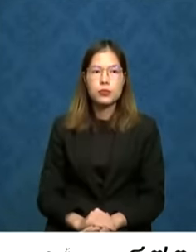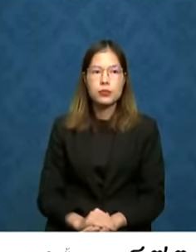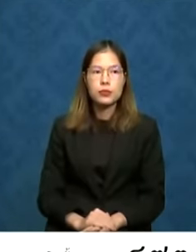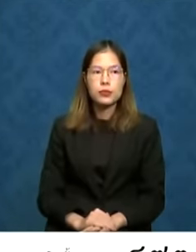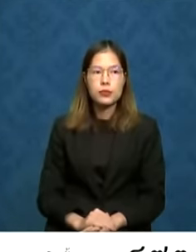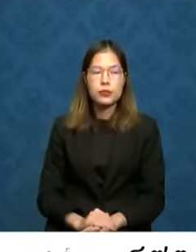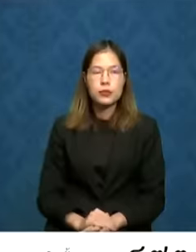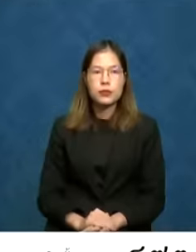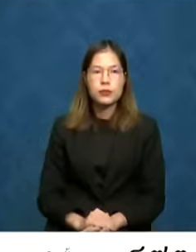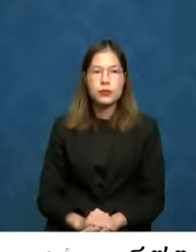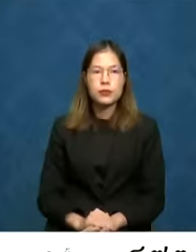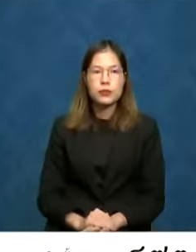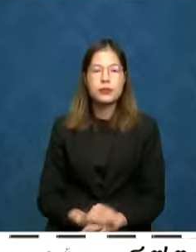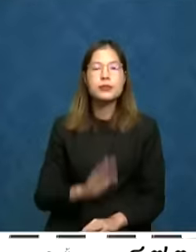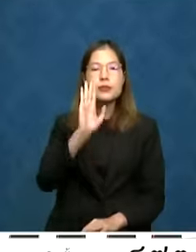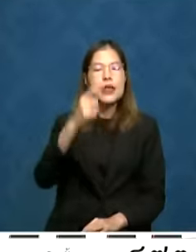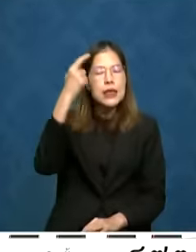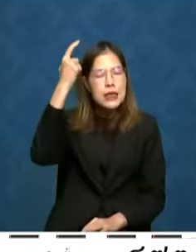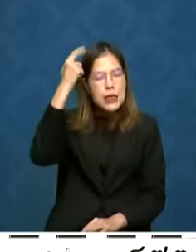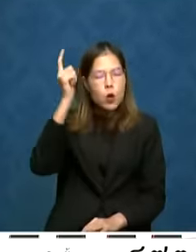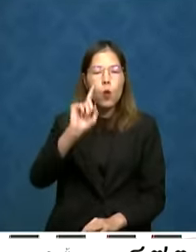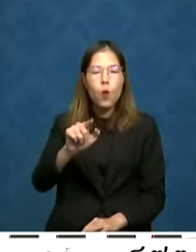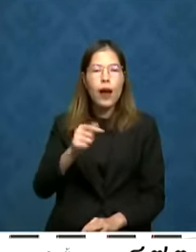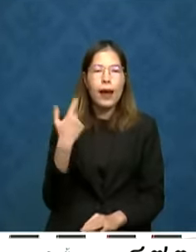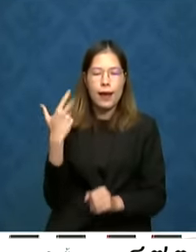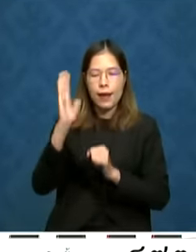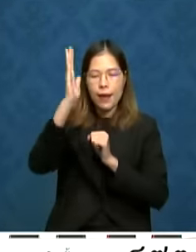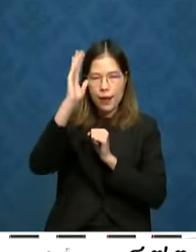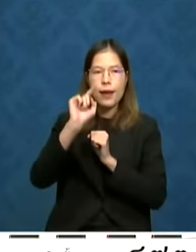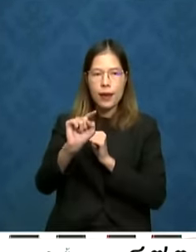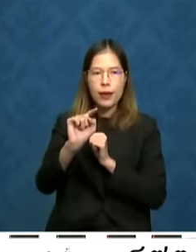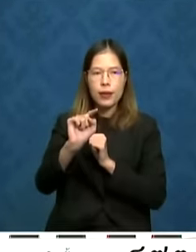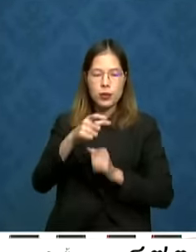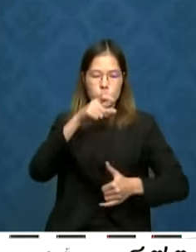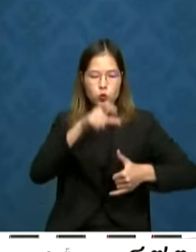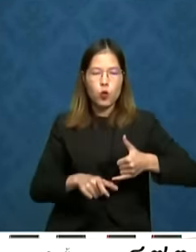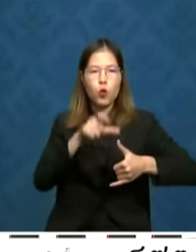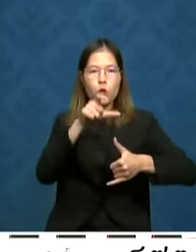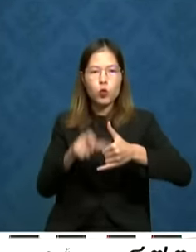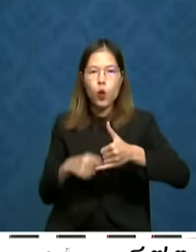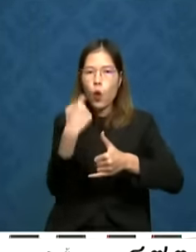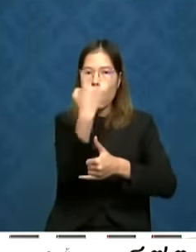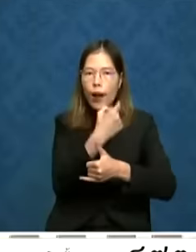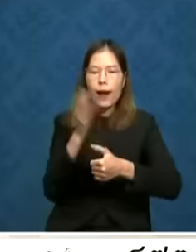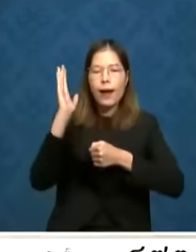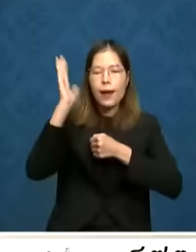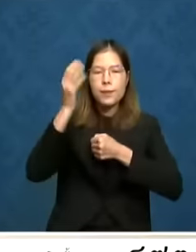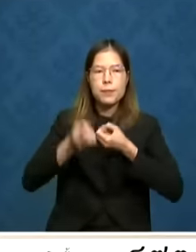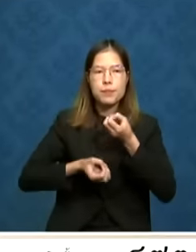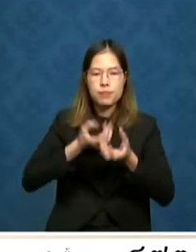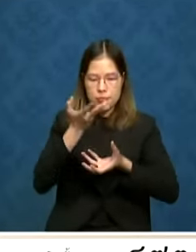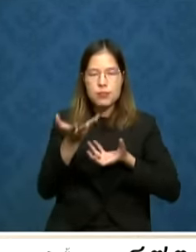ผมคิดว่ารัษณาการอพิพลายก็เป็คุณลัษณะส่นตัวใครจะอพิพลายแบบไหน